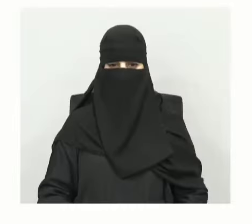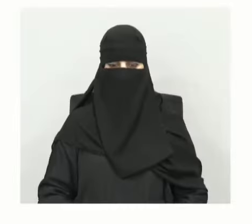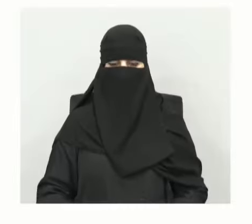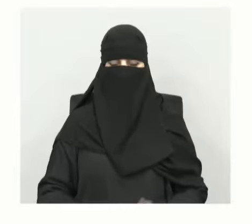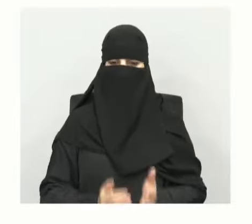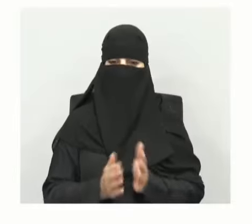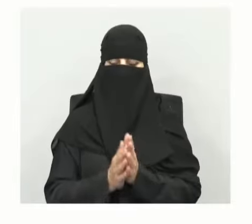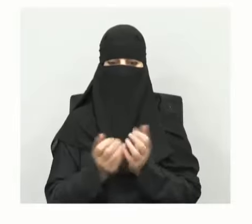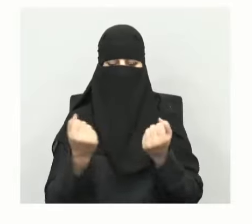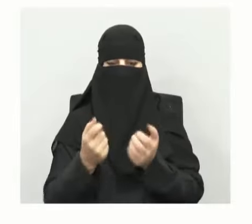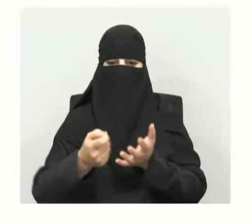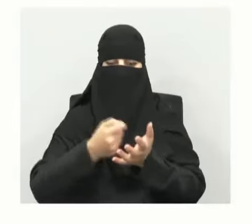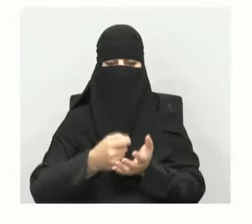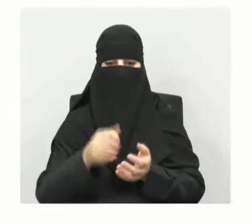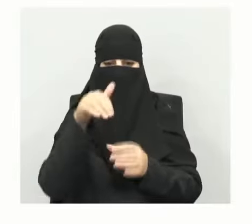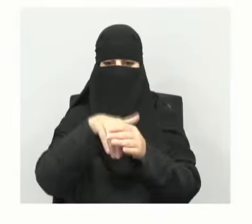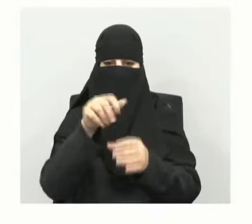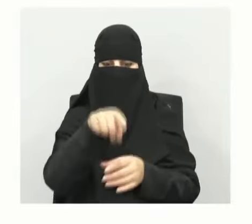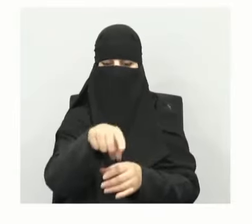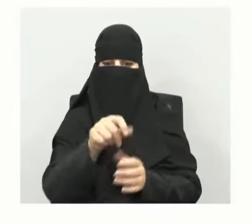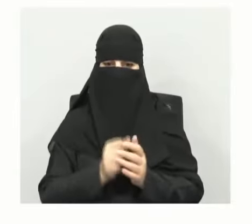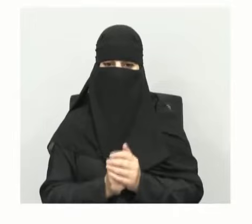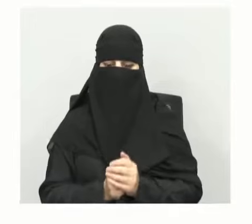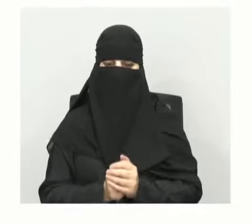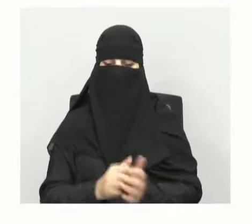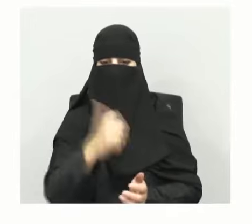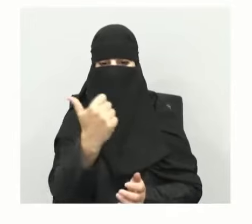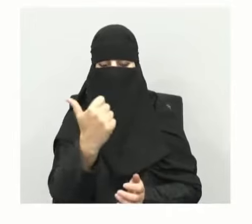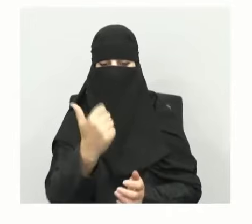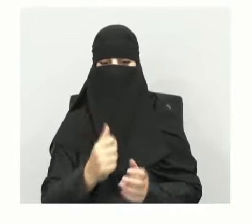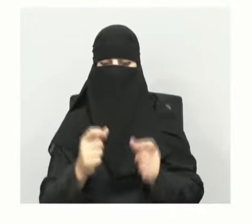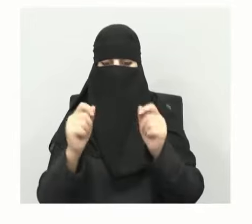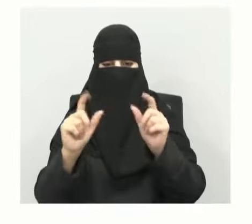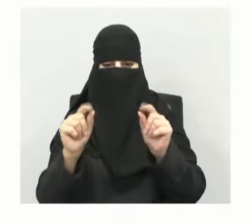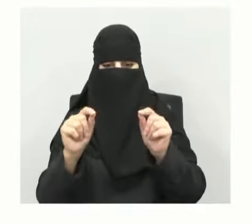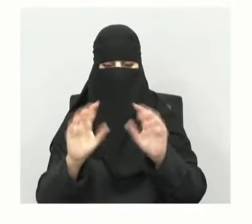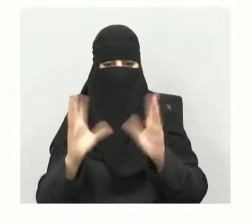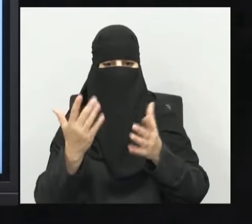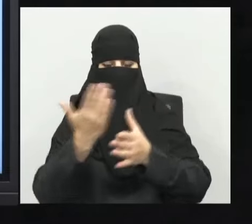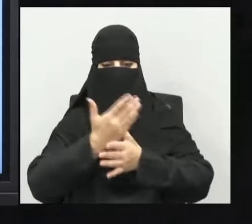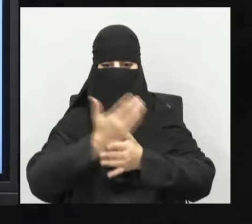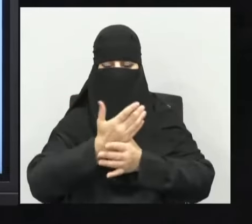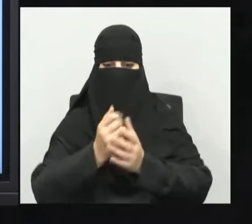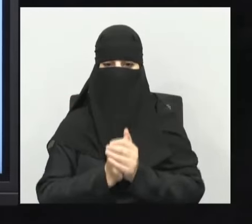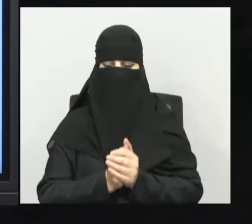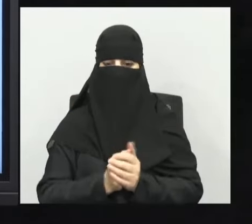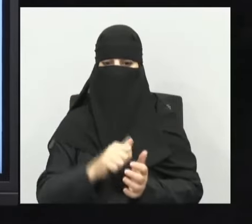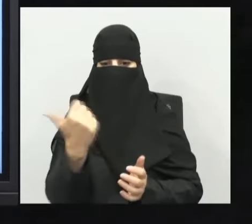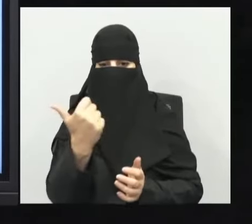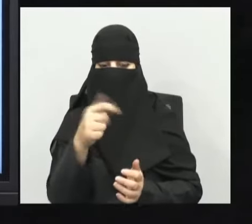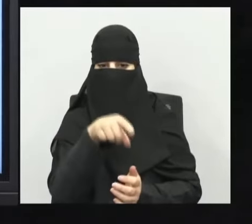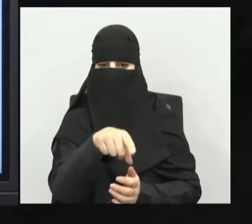هاي يا ابطال ماذا اكتب في المدخلات هنا سته ممتازين يا مبدعين لماذا لانه